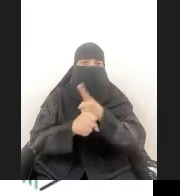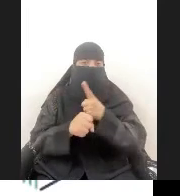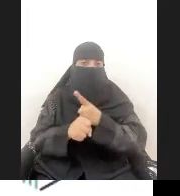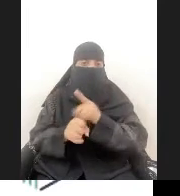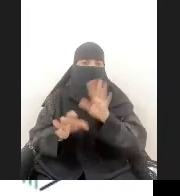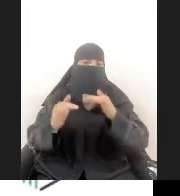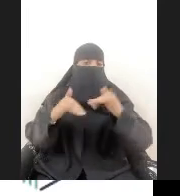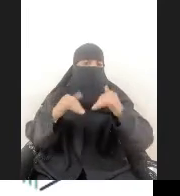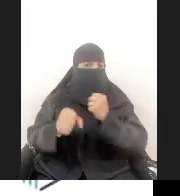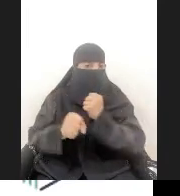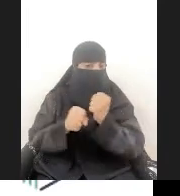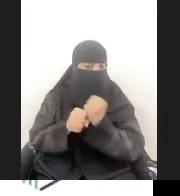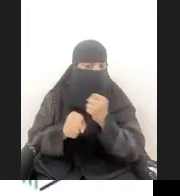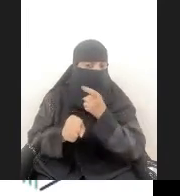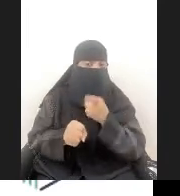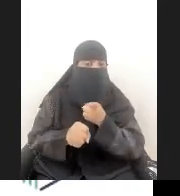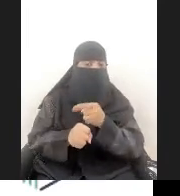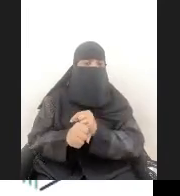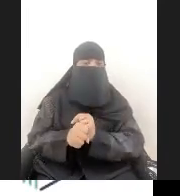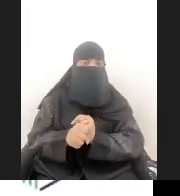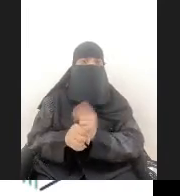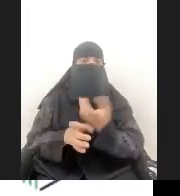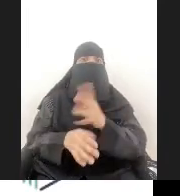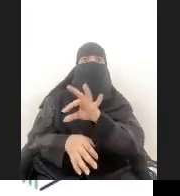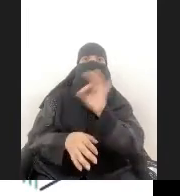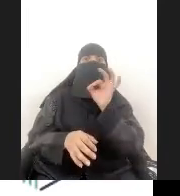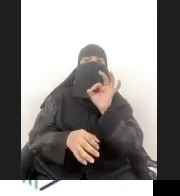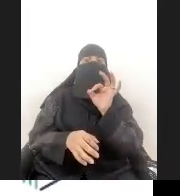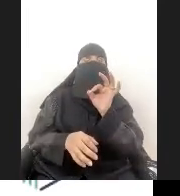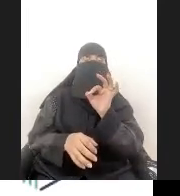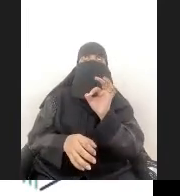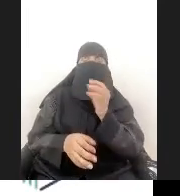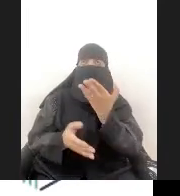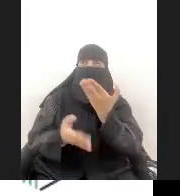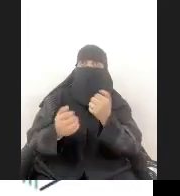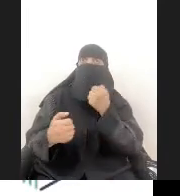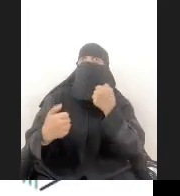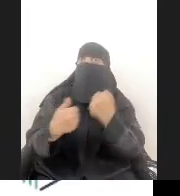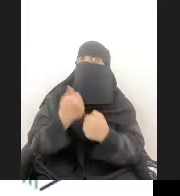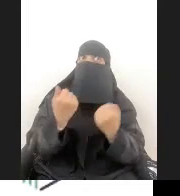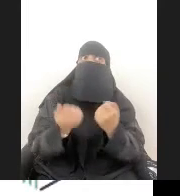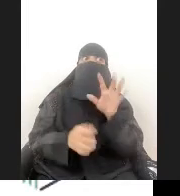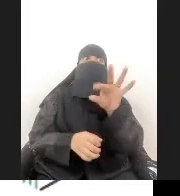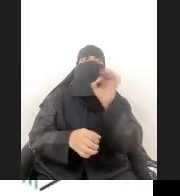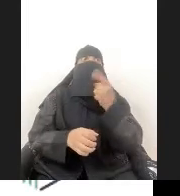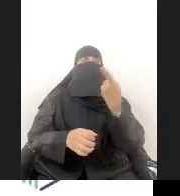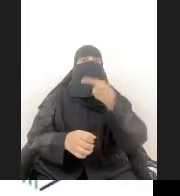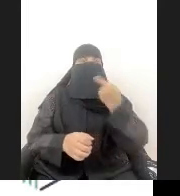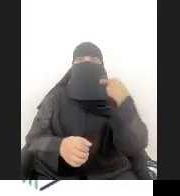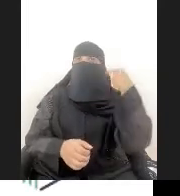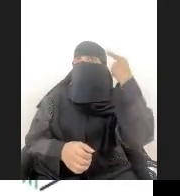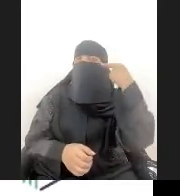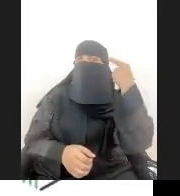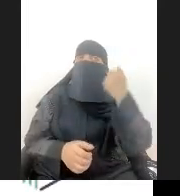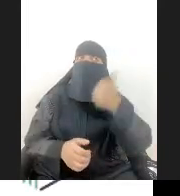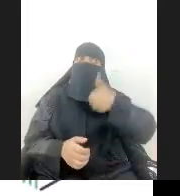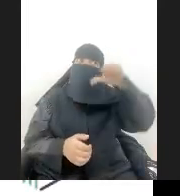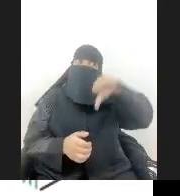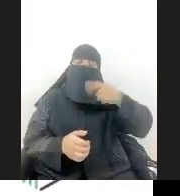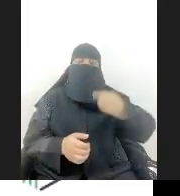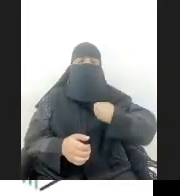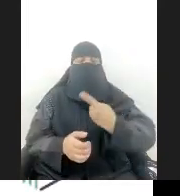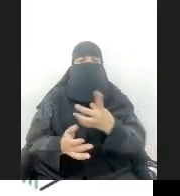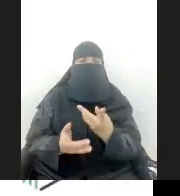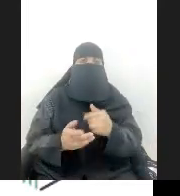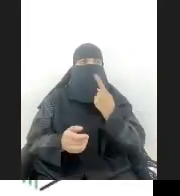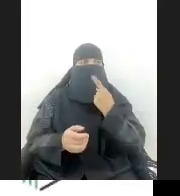كيف لك أن تطبق مثلا، أو أذكر بعض التحديات أو أذكر بعض الأدوات التي يمكن لك أن تستخدمها أو كيف لك أن توظف وهكذا،